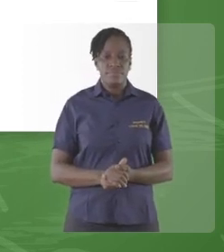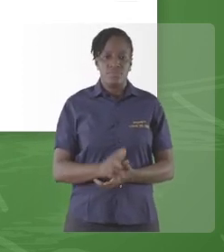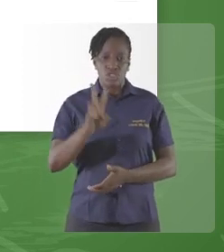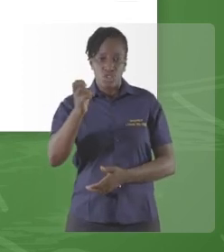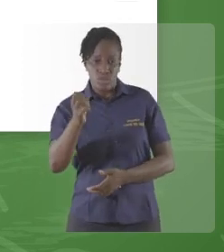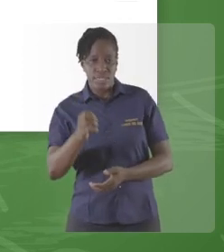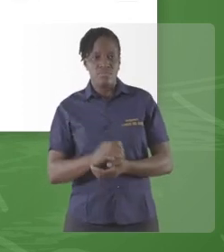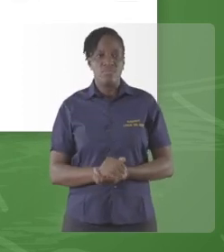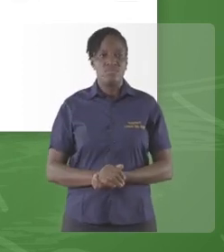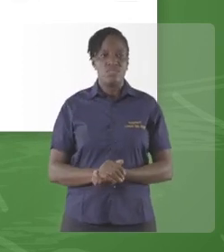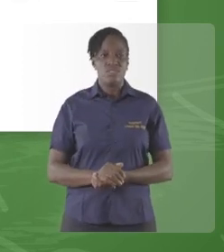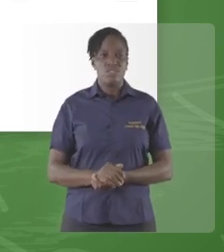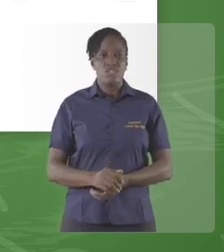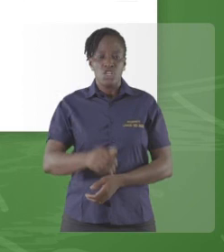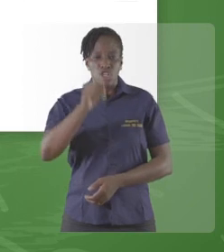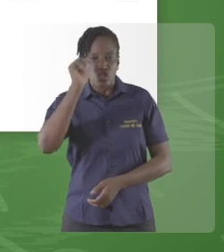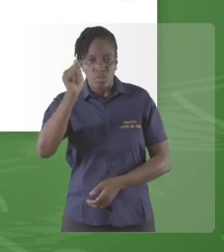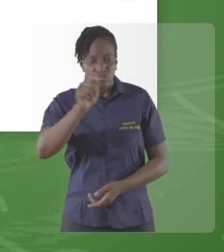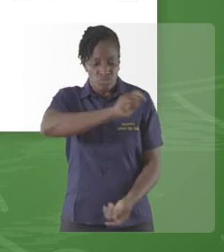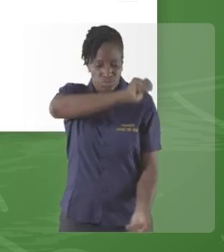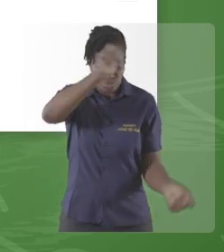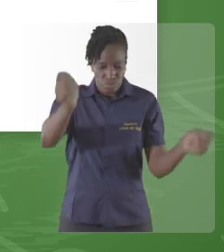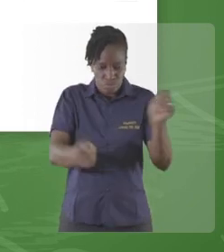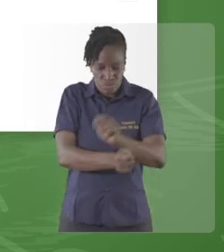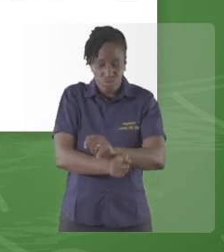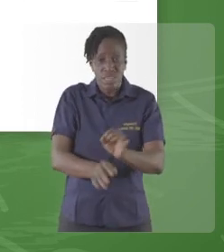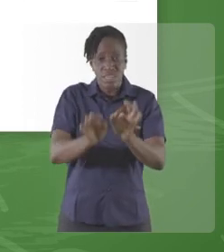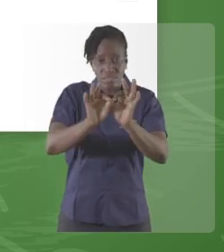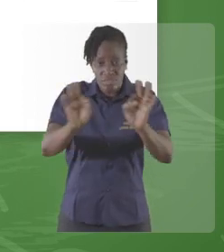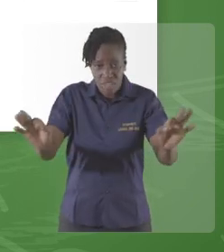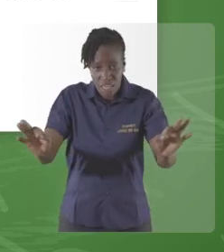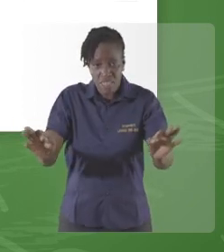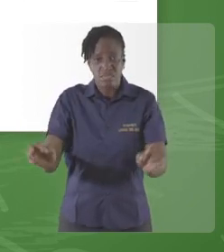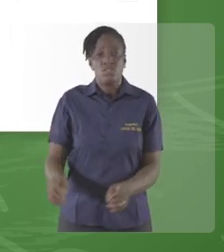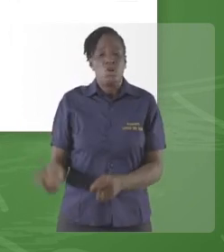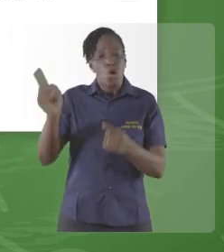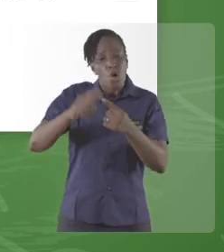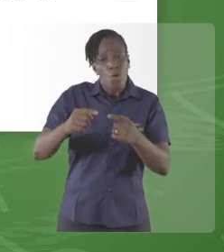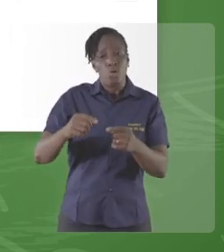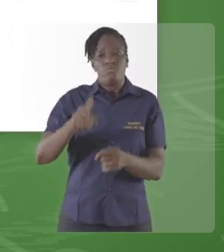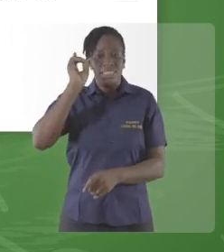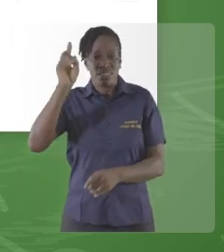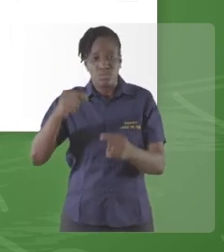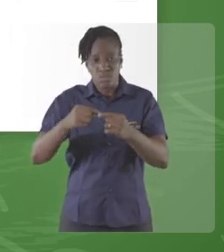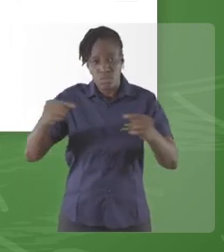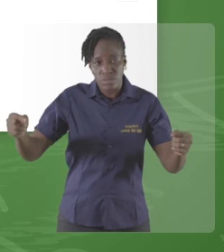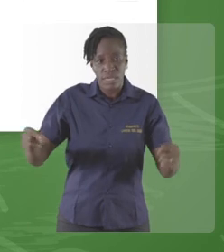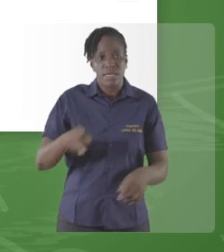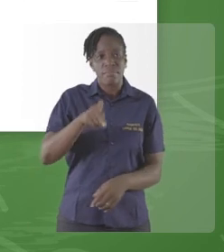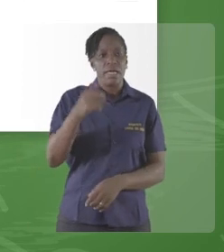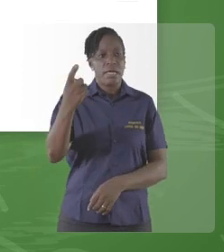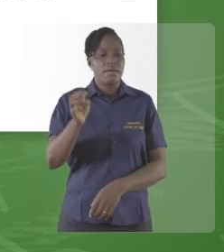Deuxième consigne, mets les phrases suivantes au discours contraire. P2, elle